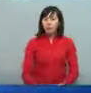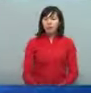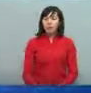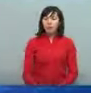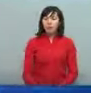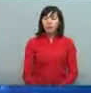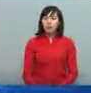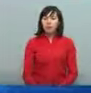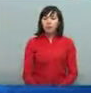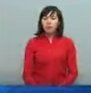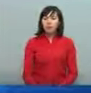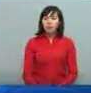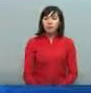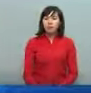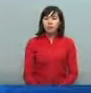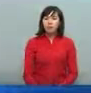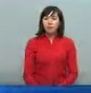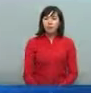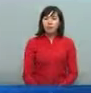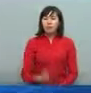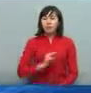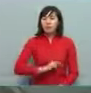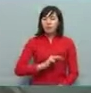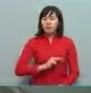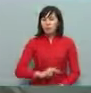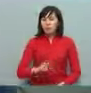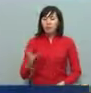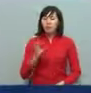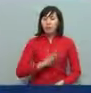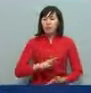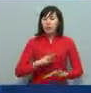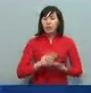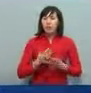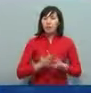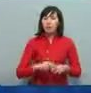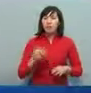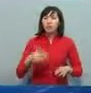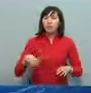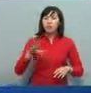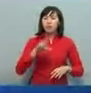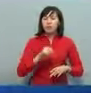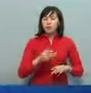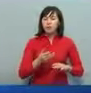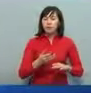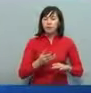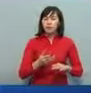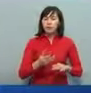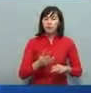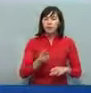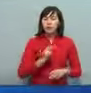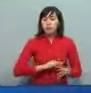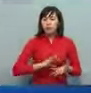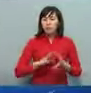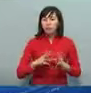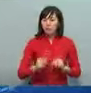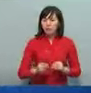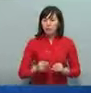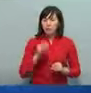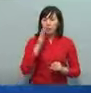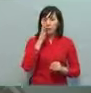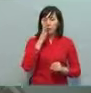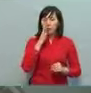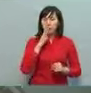Қазақтың жақсы сөзі бар, еңбек туы береке дейді. Оның бәрі жаңағы отырған берекенің арқасы, еңбектің арқасы. Бақсында білесіздер ме, газ